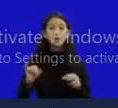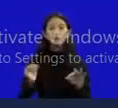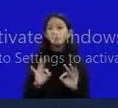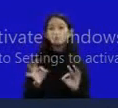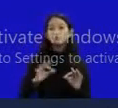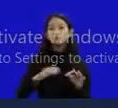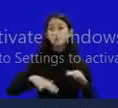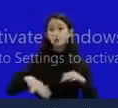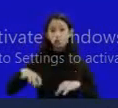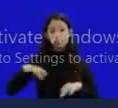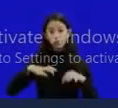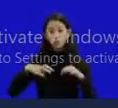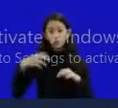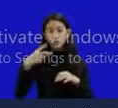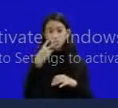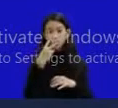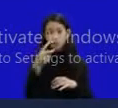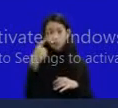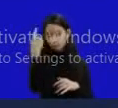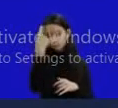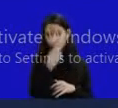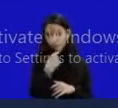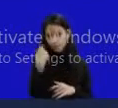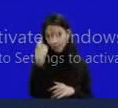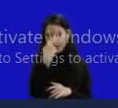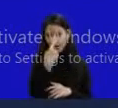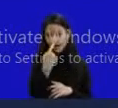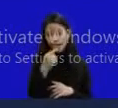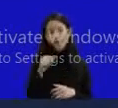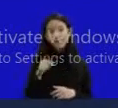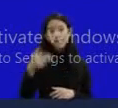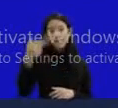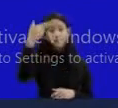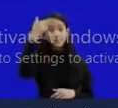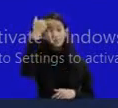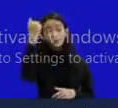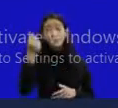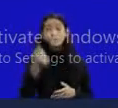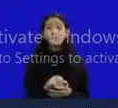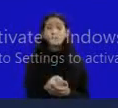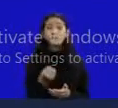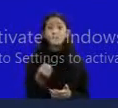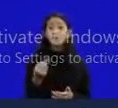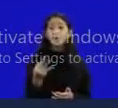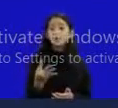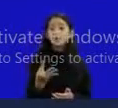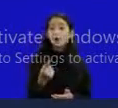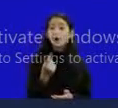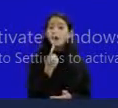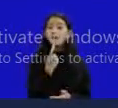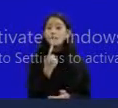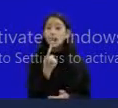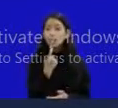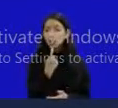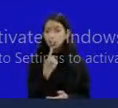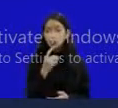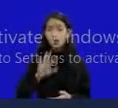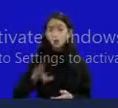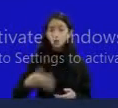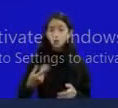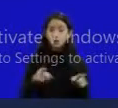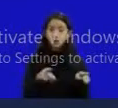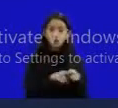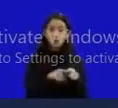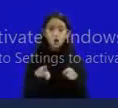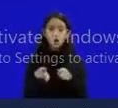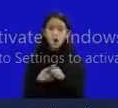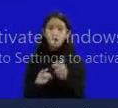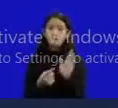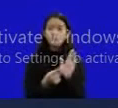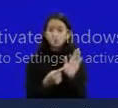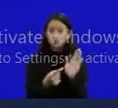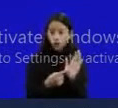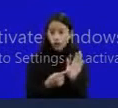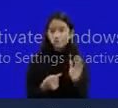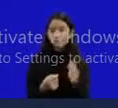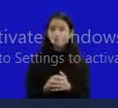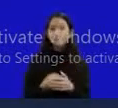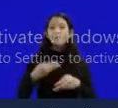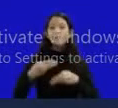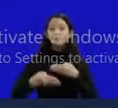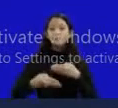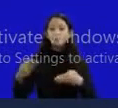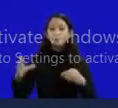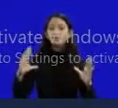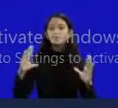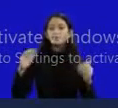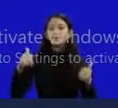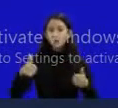belum melakukan tatap muka dan ini disebabkan beberapa faktor tapi juga menunjukkan bahwa proses untuk